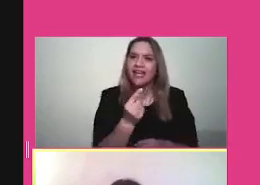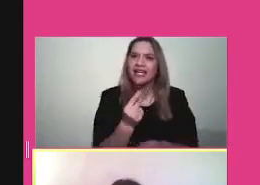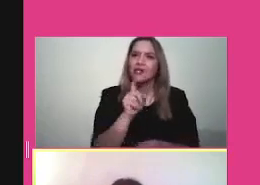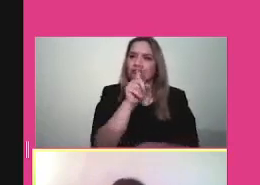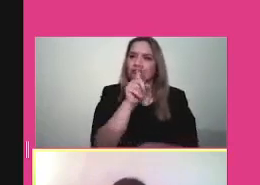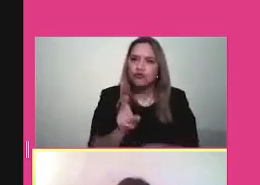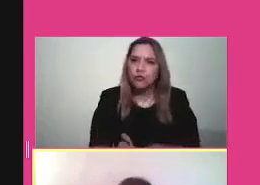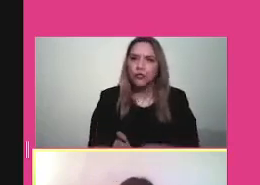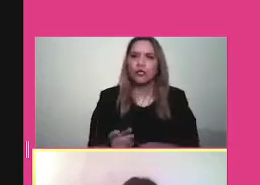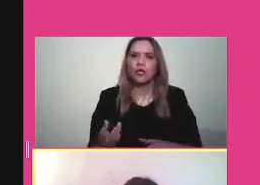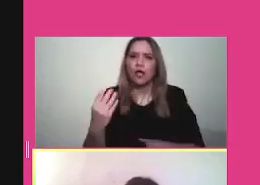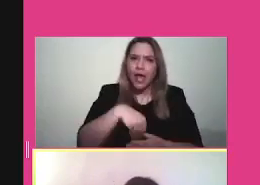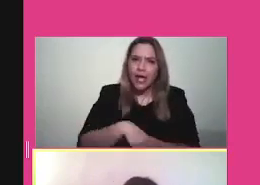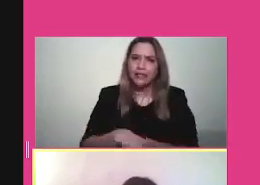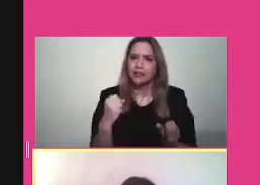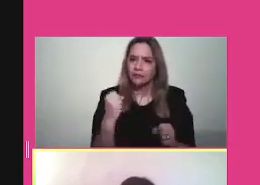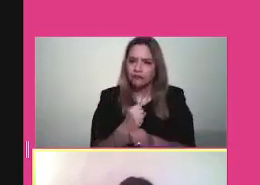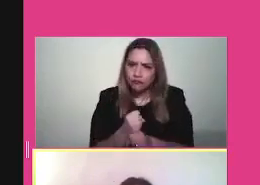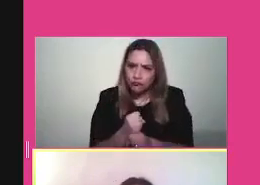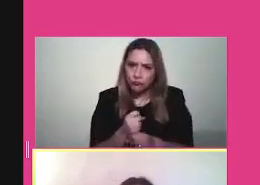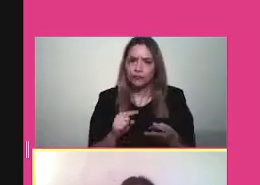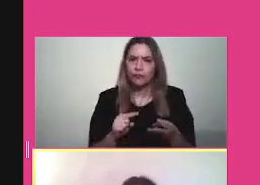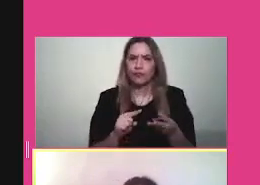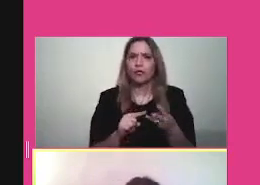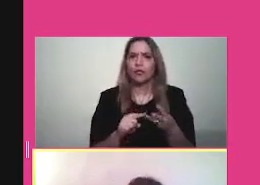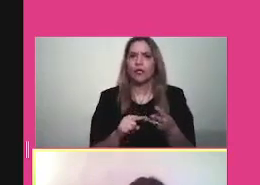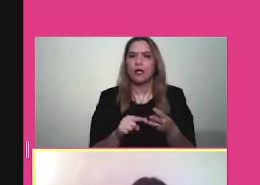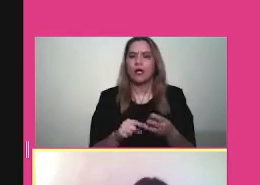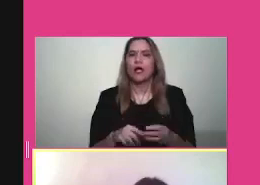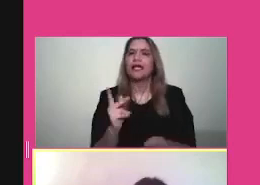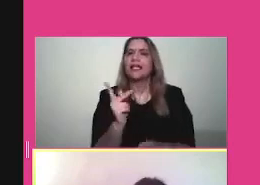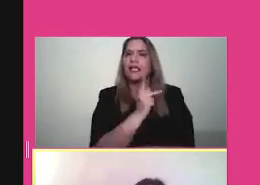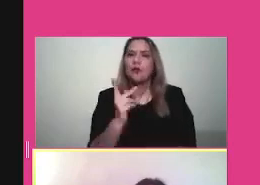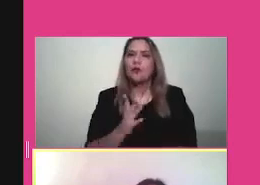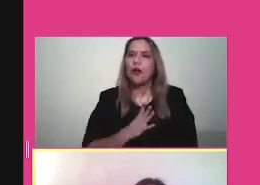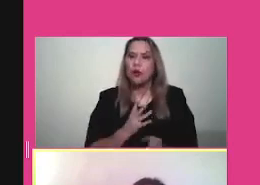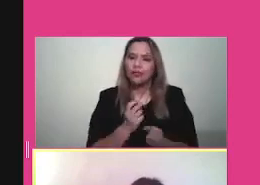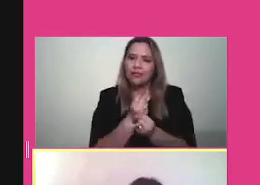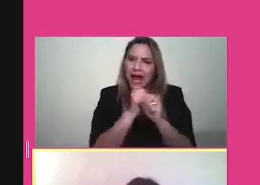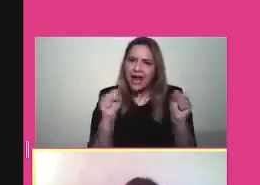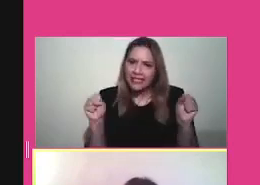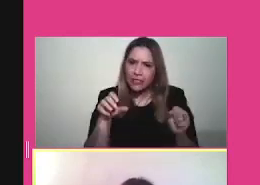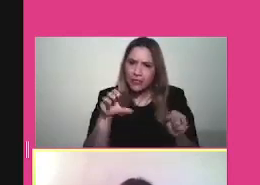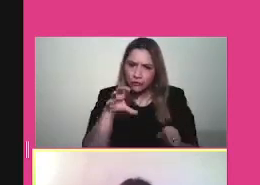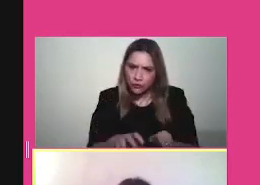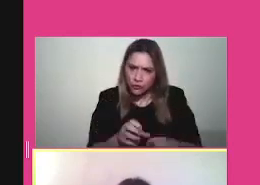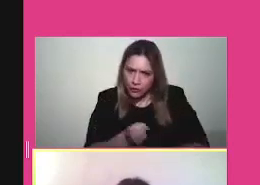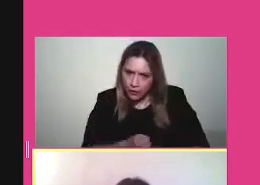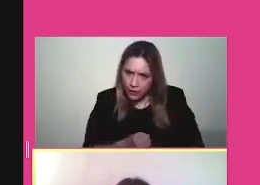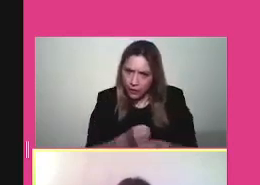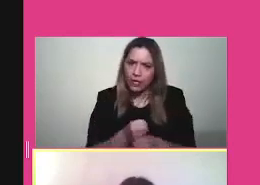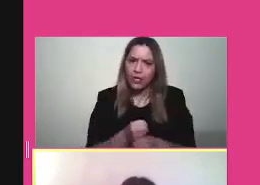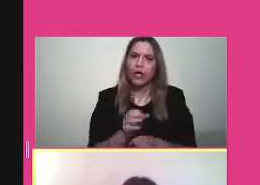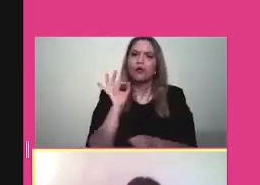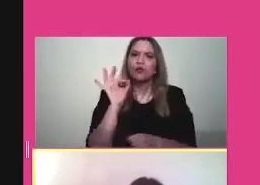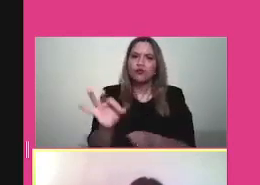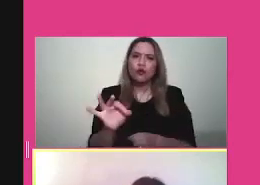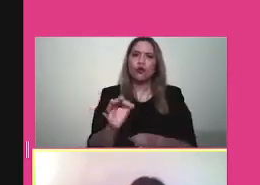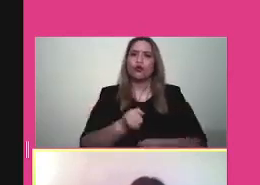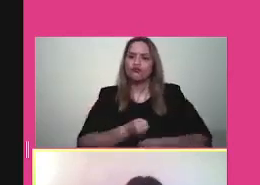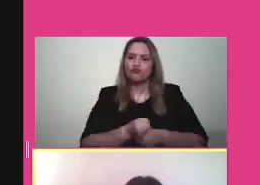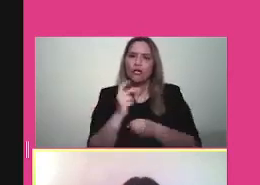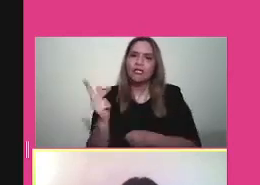της ένταξης στην αγορά εργασίας, καθώς και η ενίσχυση της ανεξαρτησίας της κοινωνίας των πολιτών και η προάσπιση